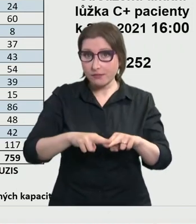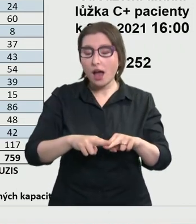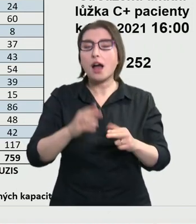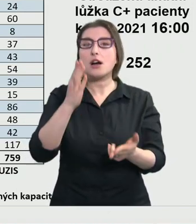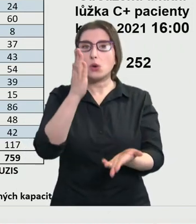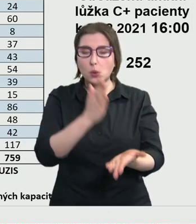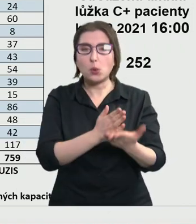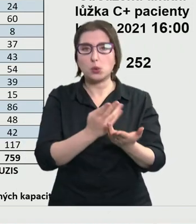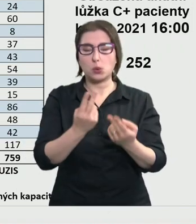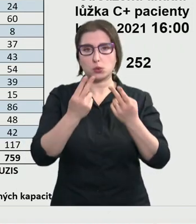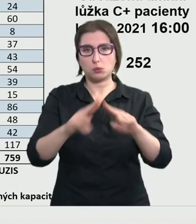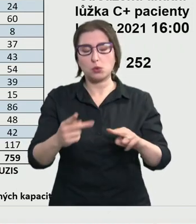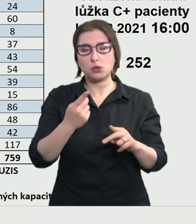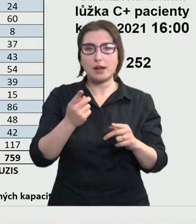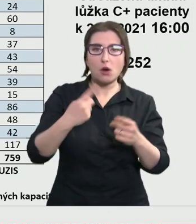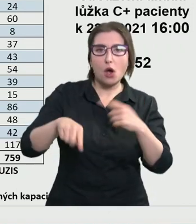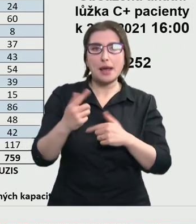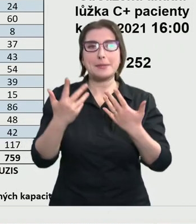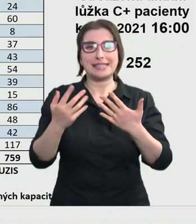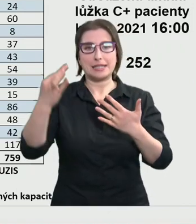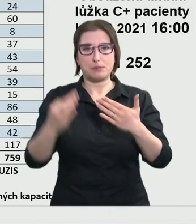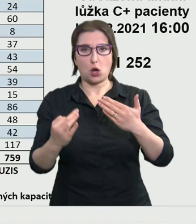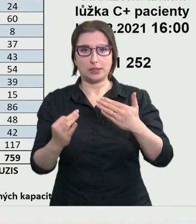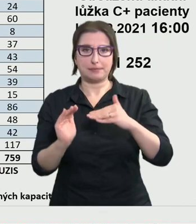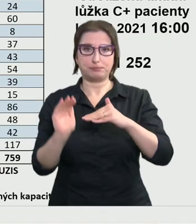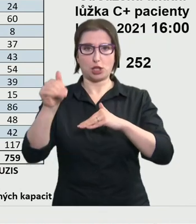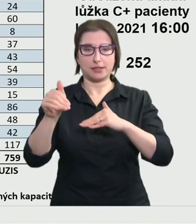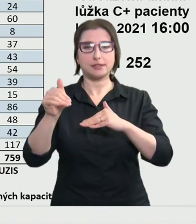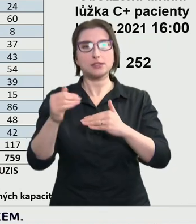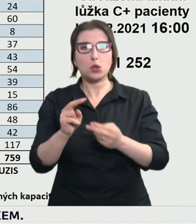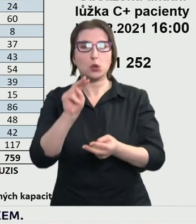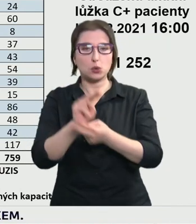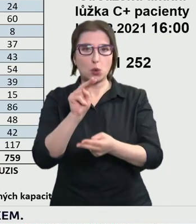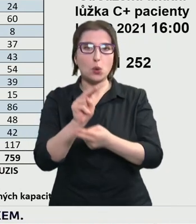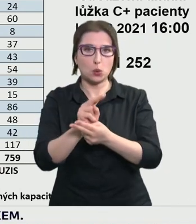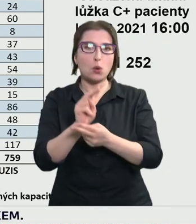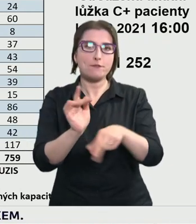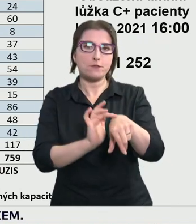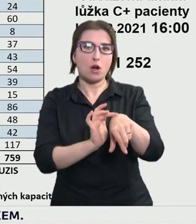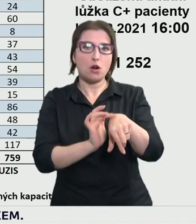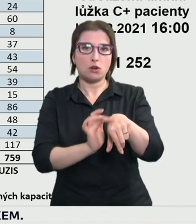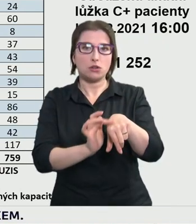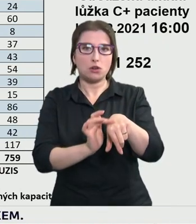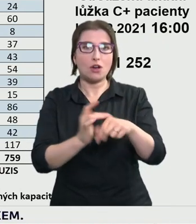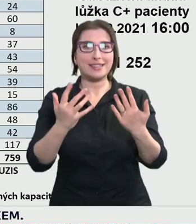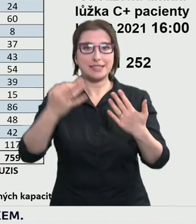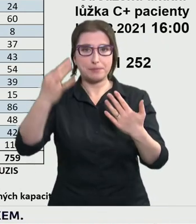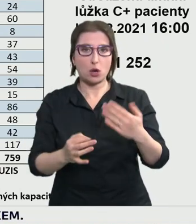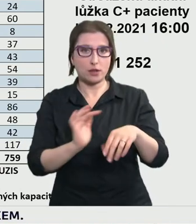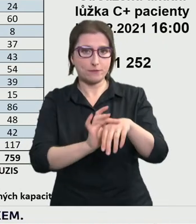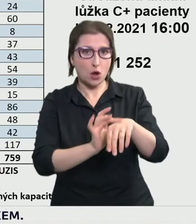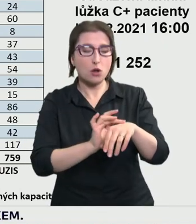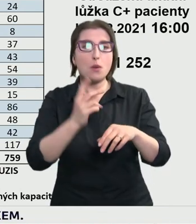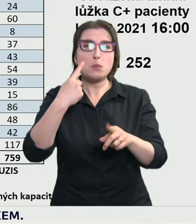stále pohybujeme nad 10% volné kapacity, kterou je možno ještě nějakým omezeným